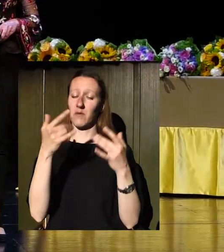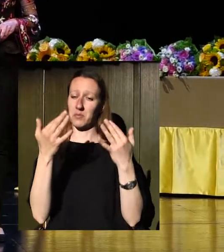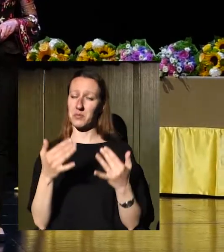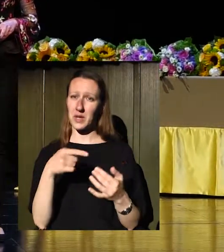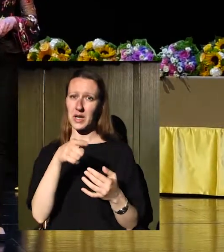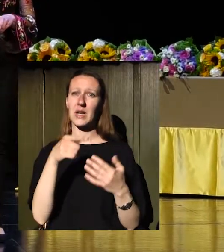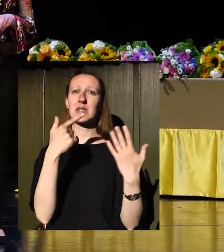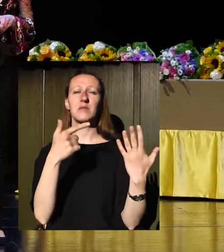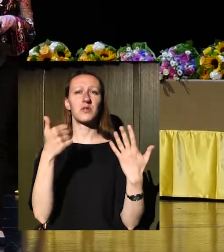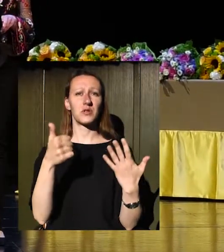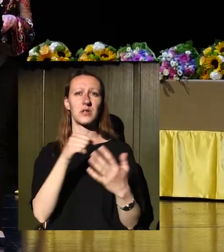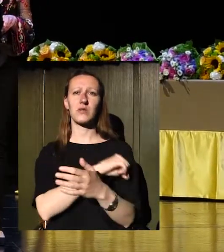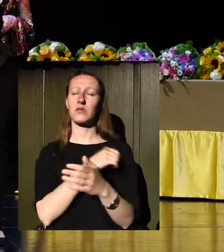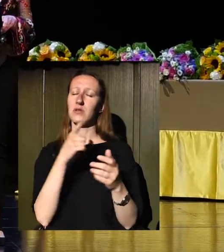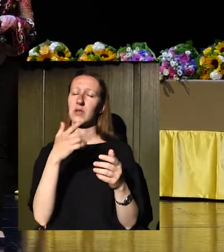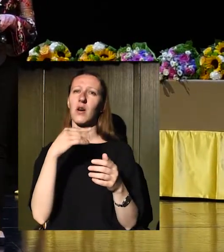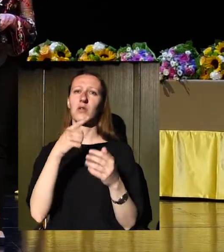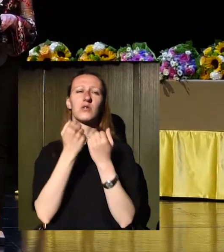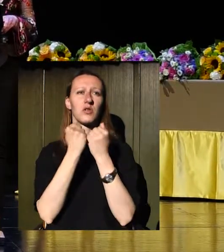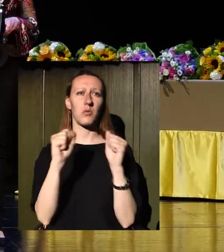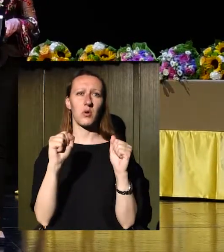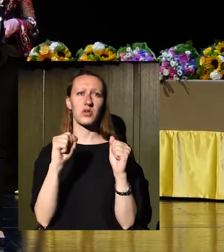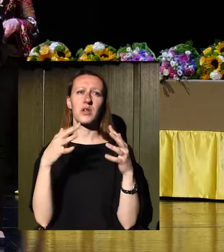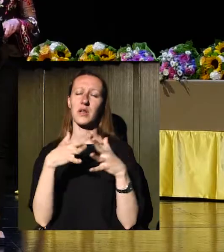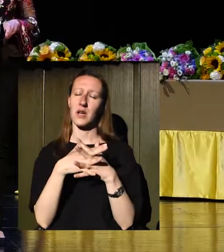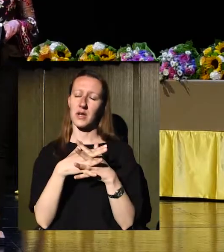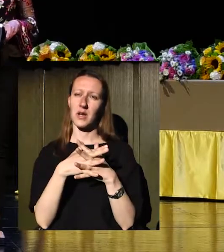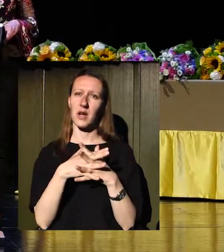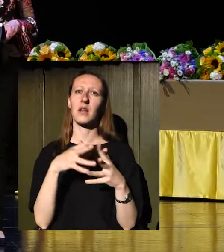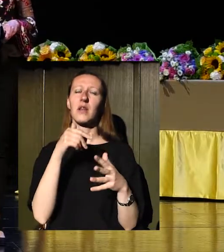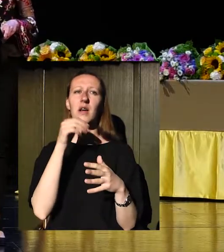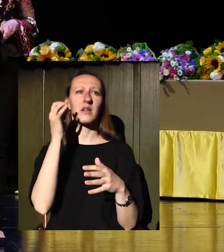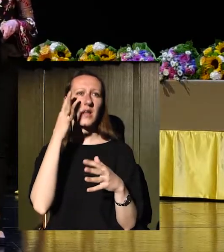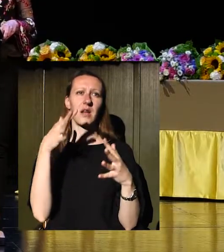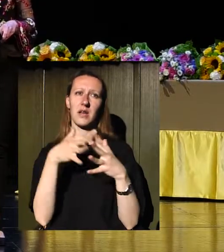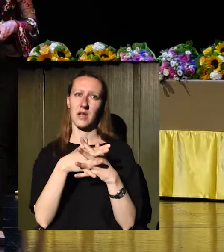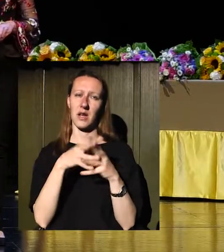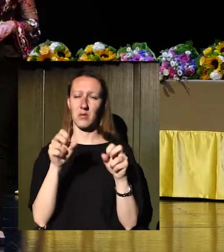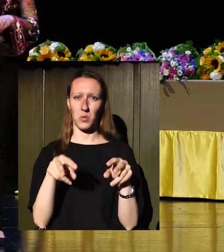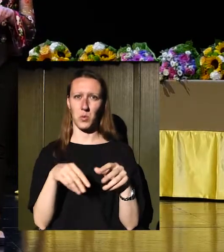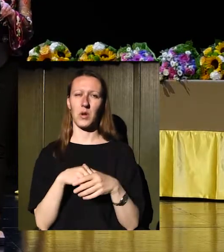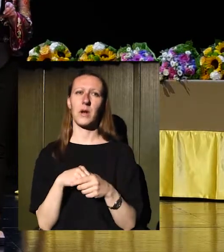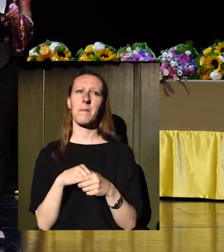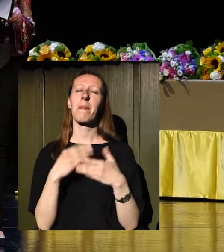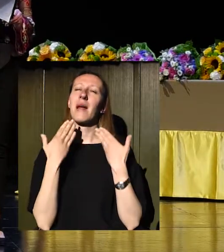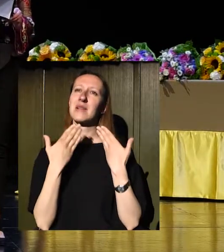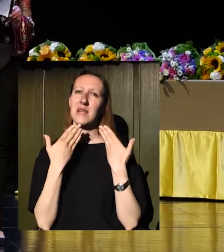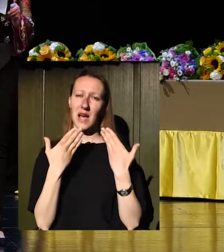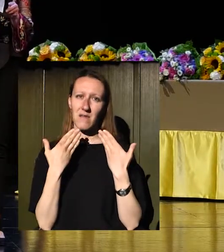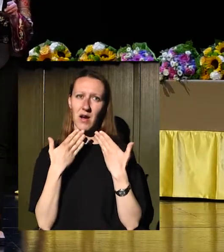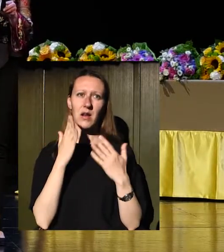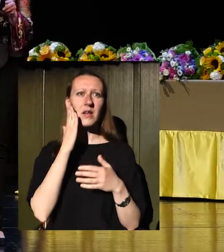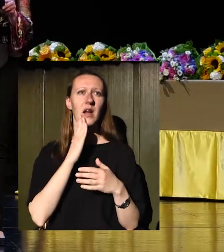del 76esimo anniversario della liberazione della città e della giornata della città di Pola. Zahvaljujemo